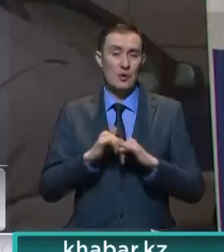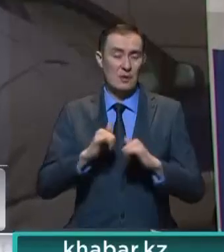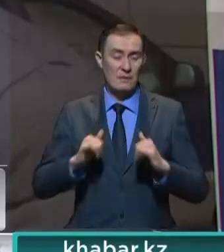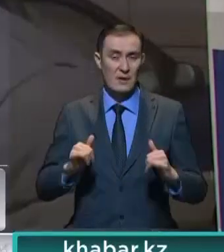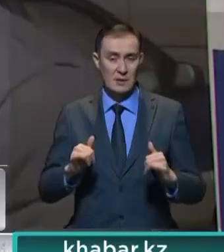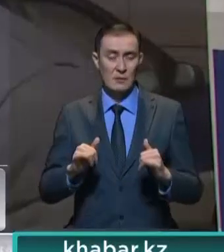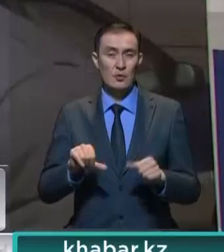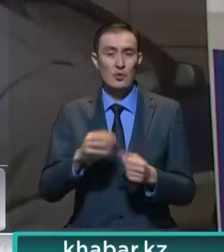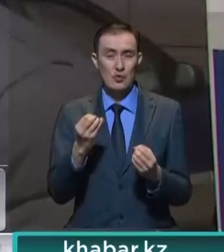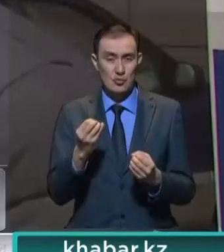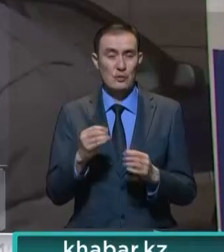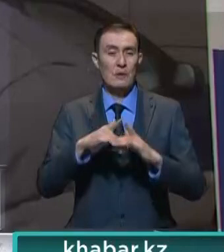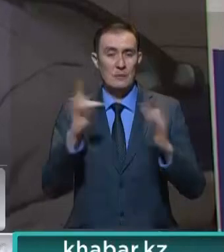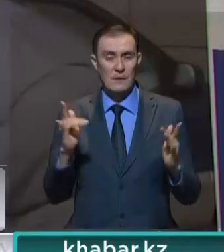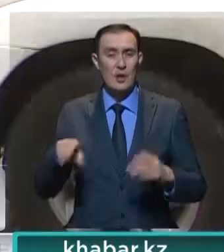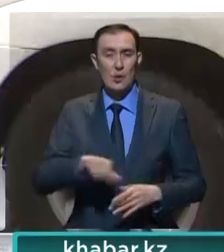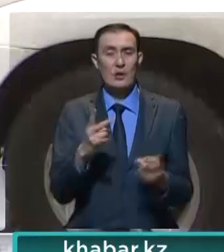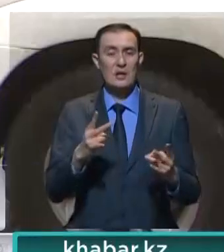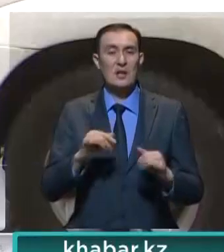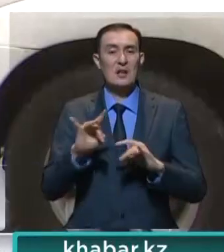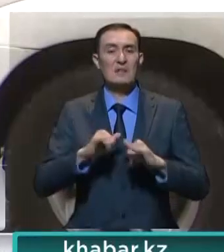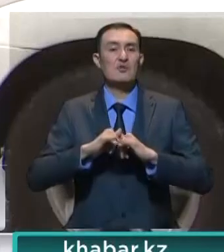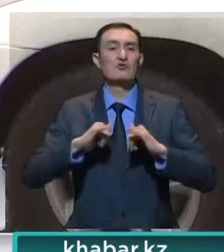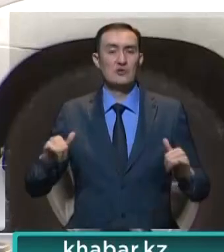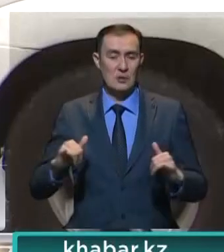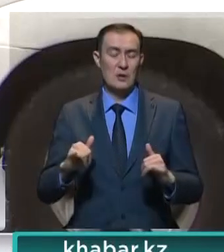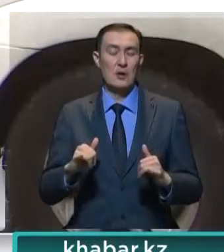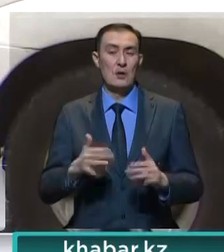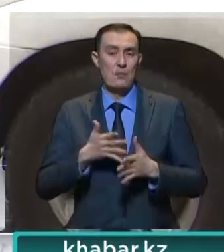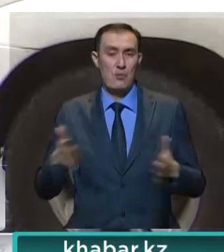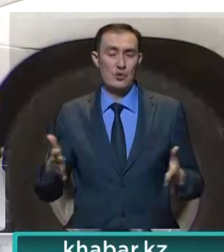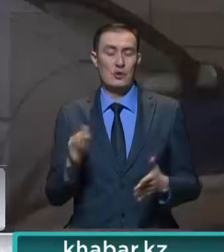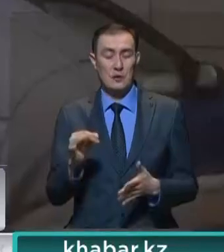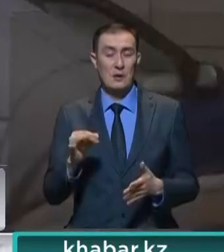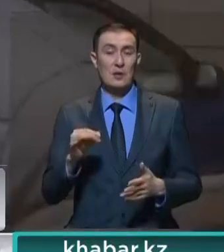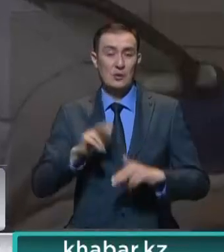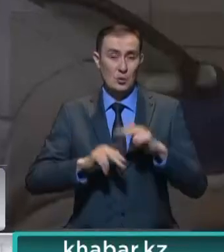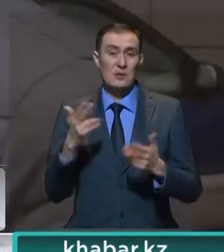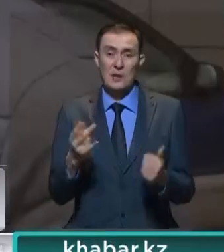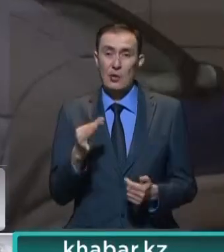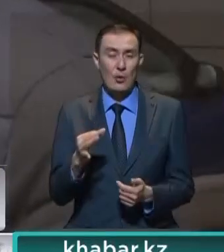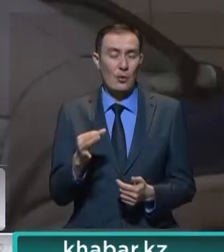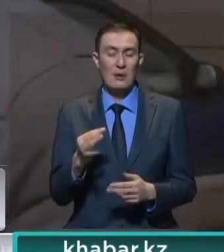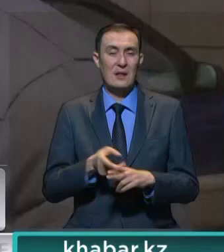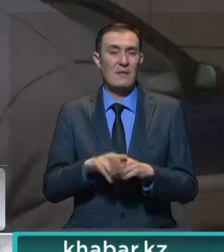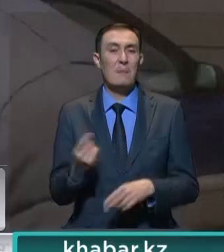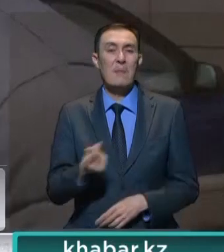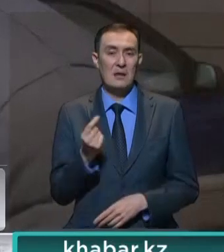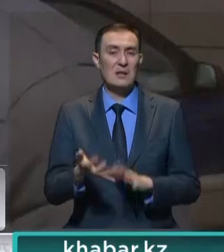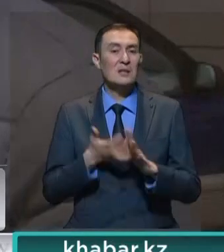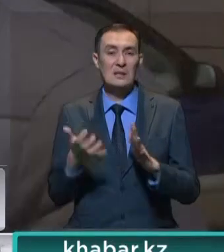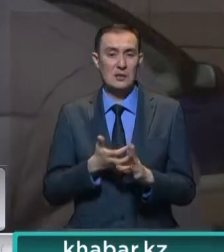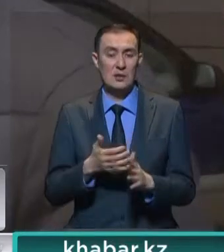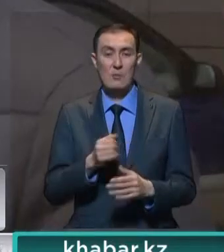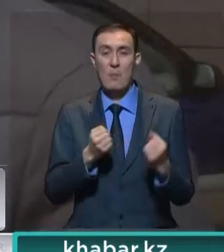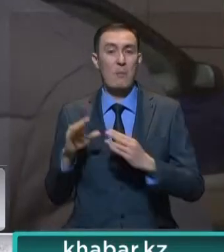помимо развязок. Дороги расширять. Развязки строятся, но в целом проблема особо не решается, поскольку